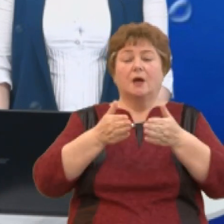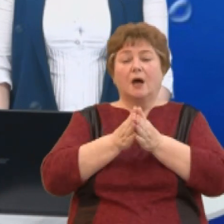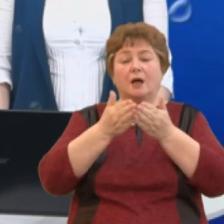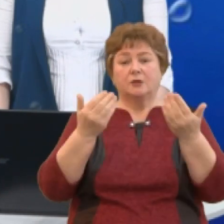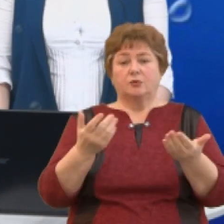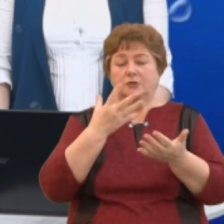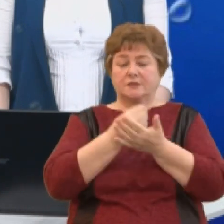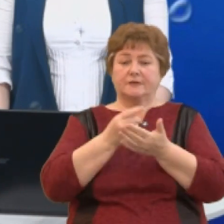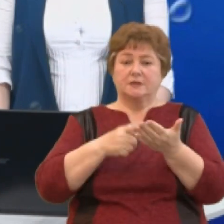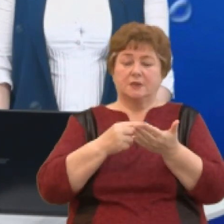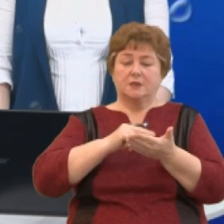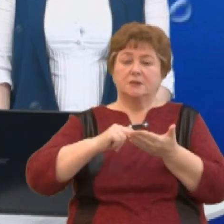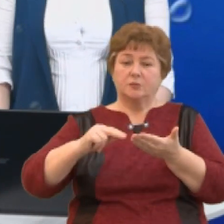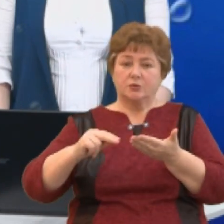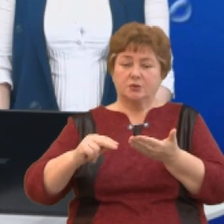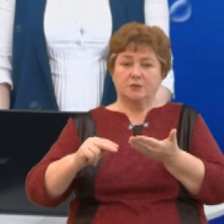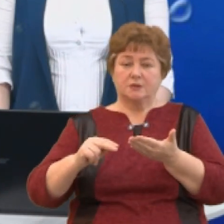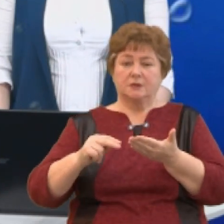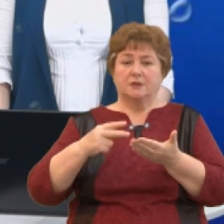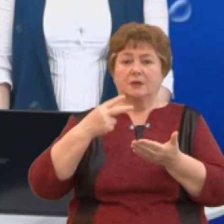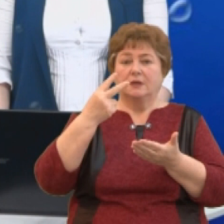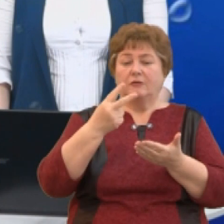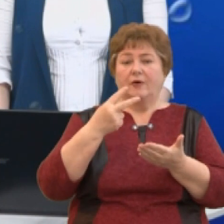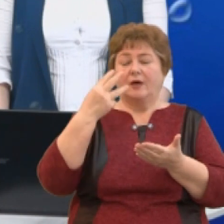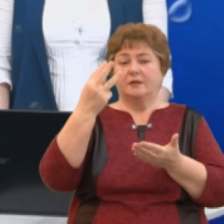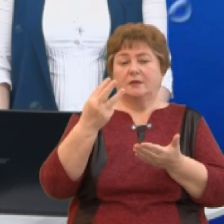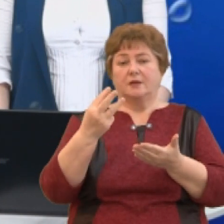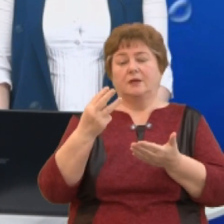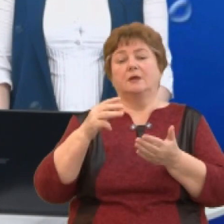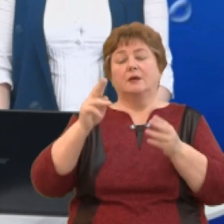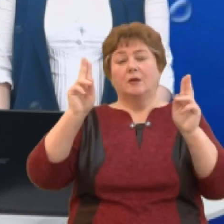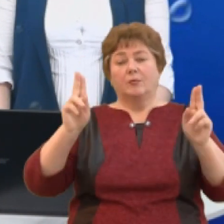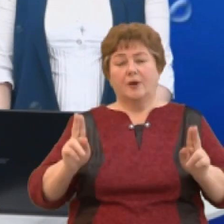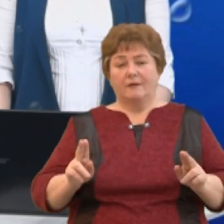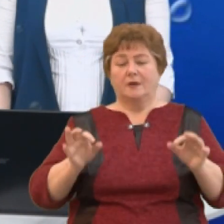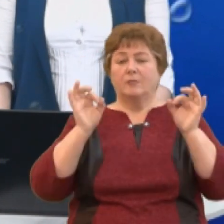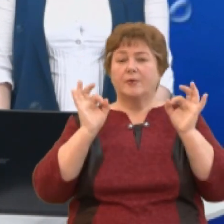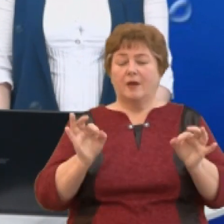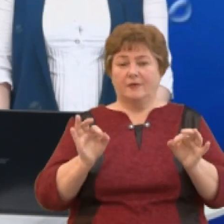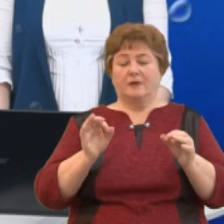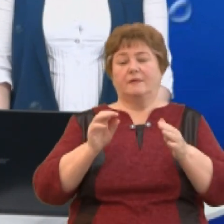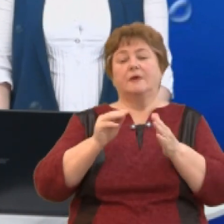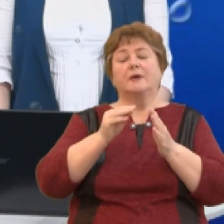свою тетрадку и запишите 2-3 правила правильного питания.